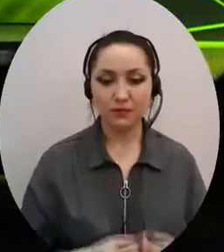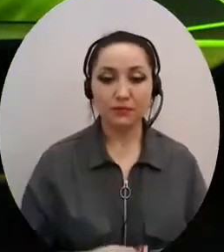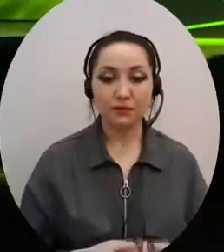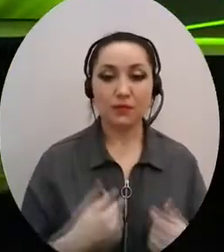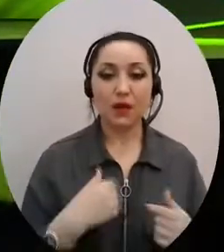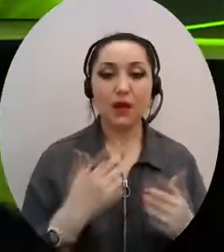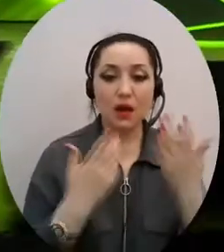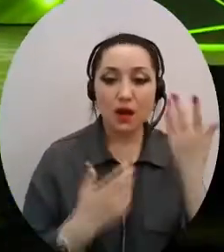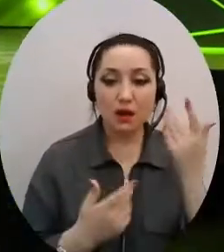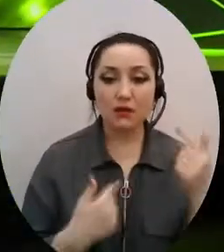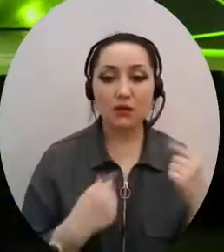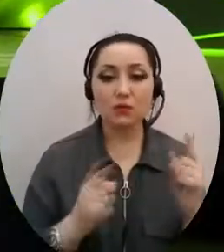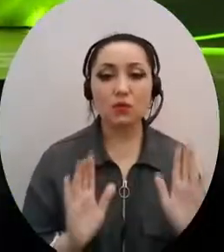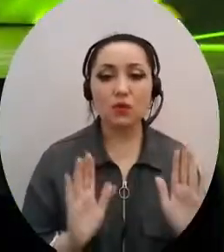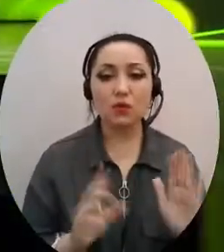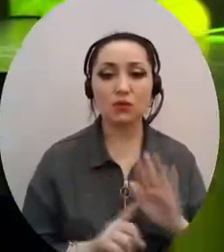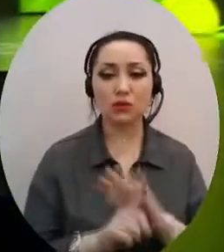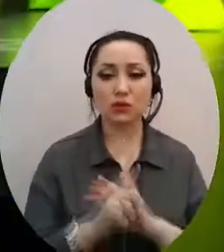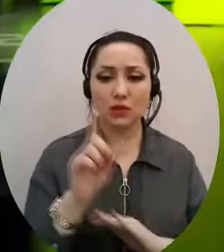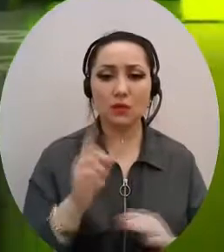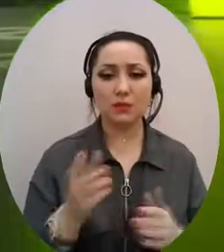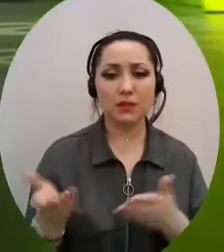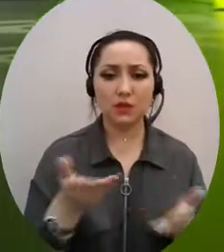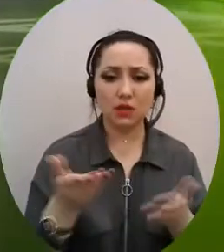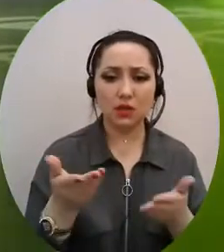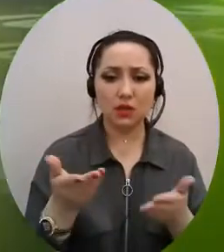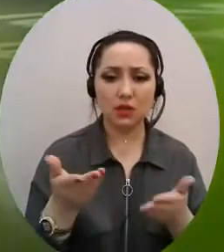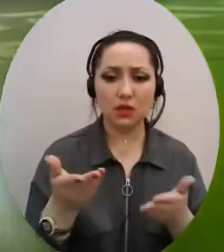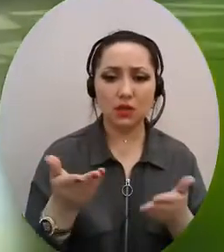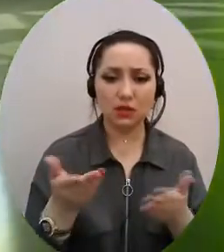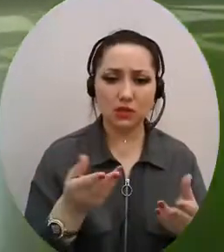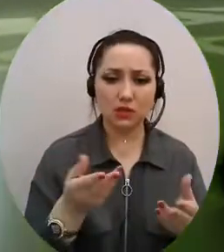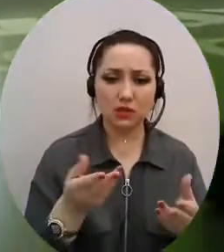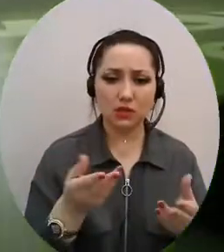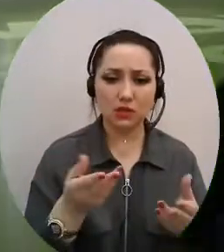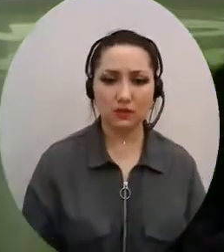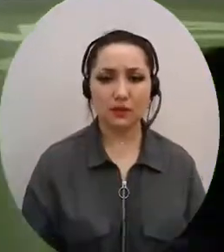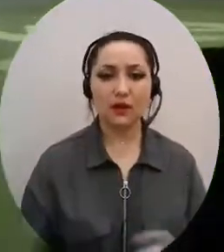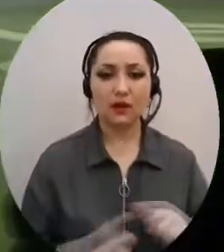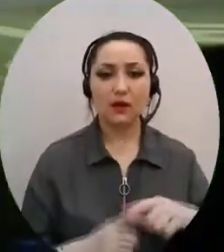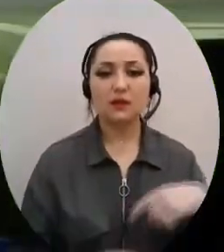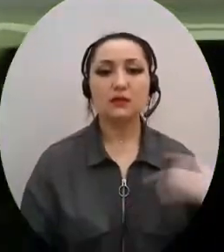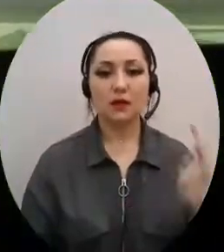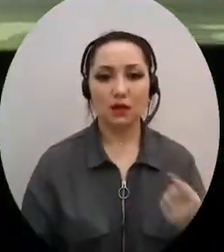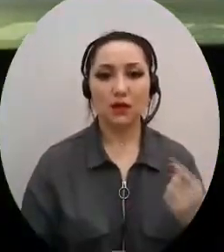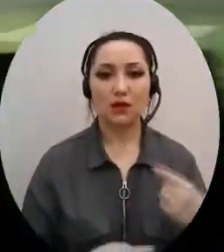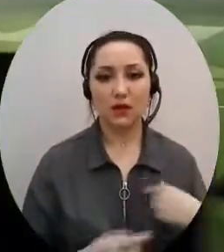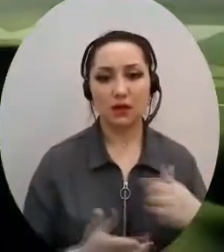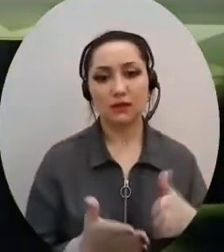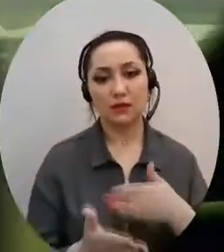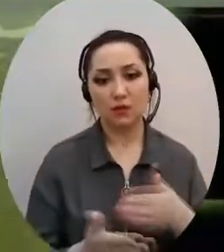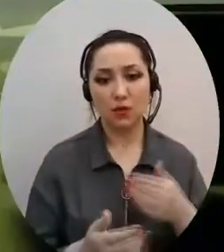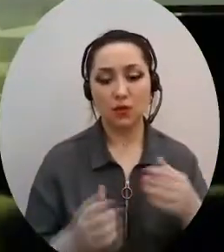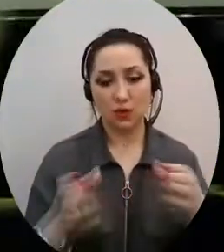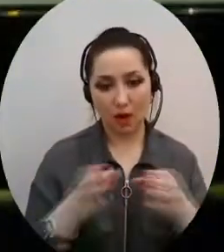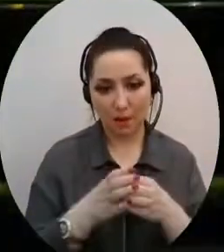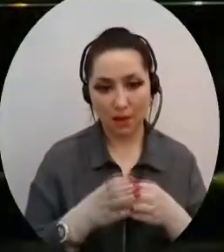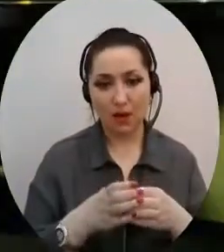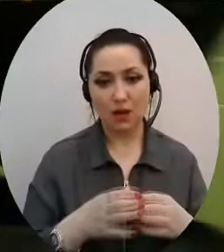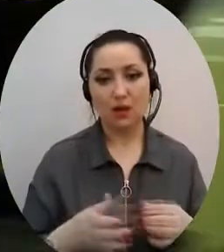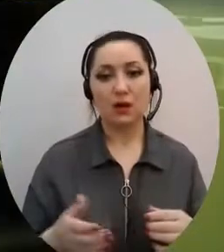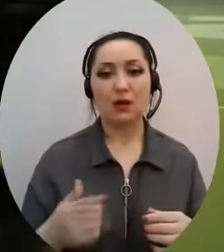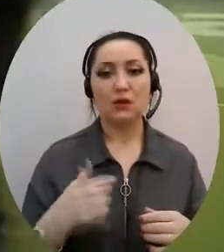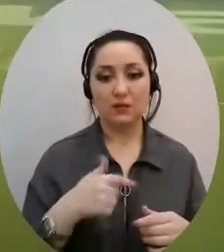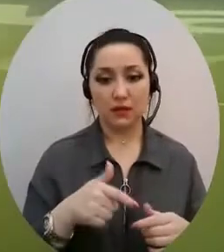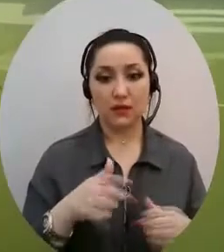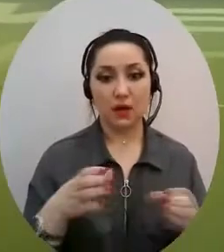начинал, приглашал в бизнес, и люди слышали следующее. Я тебя зову в компанию, и в этой компании мы будем